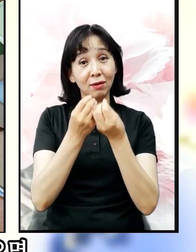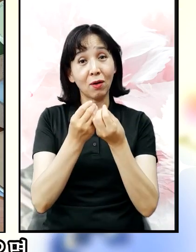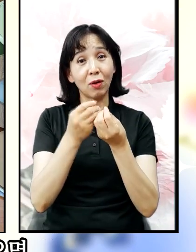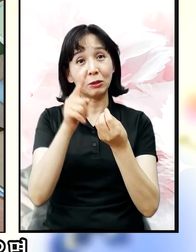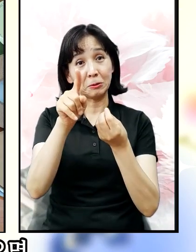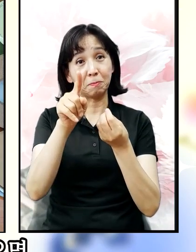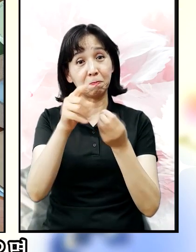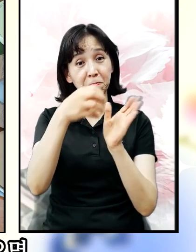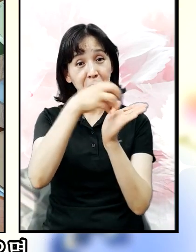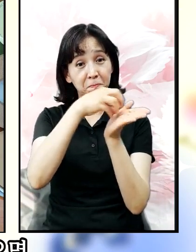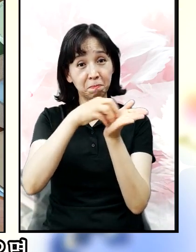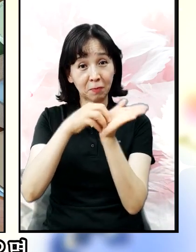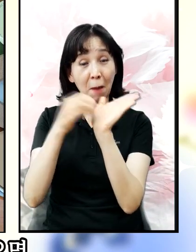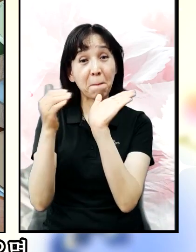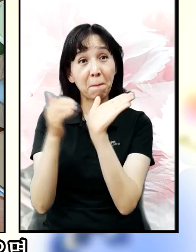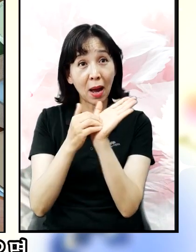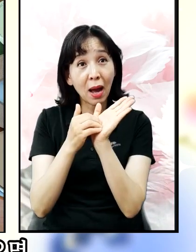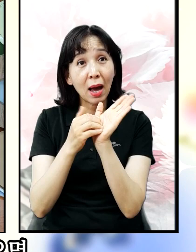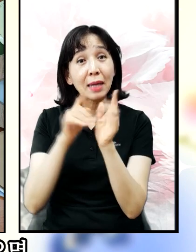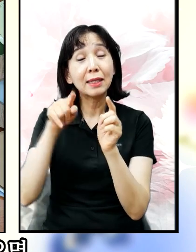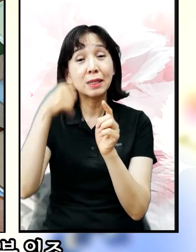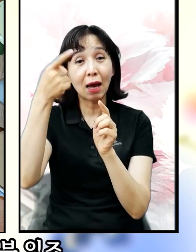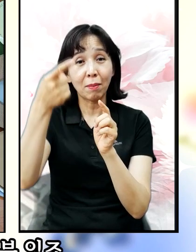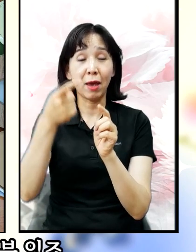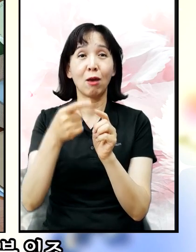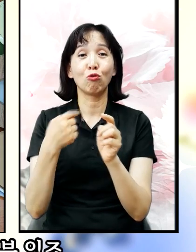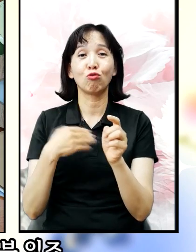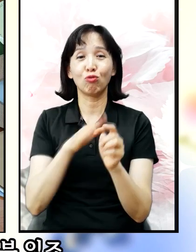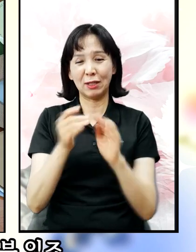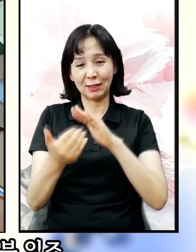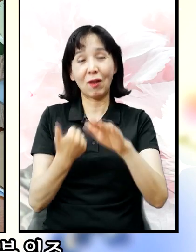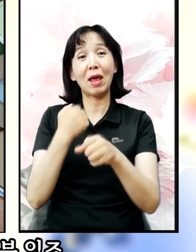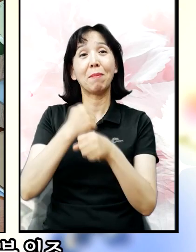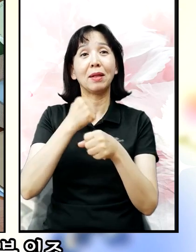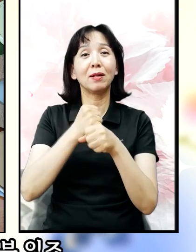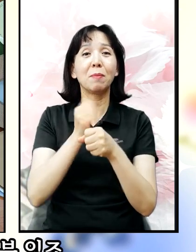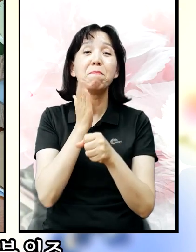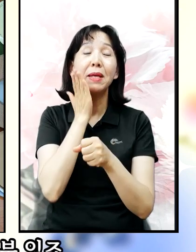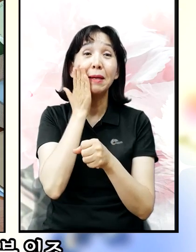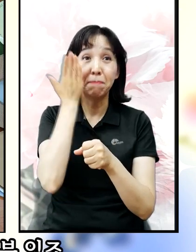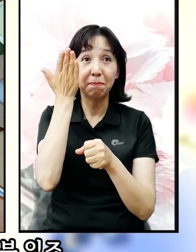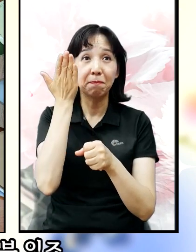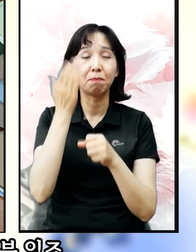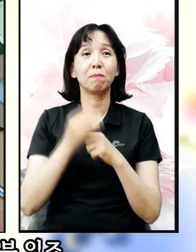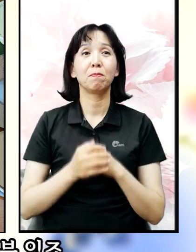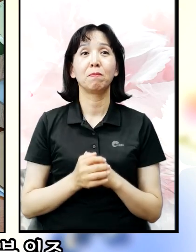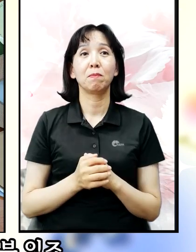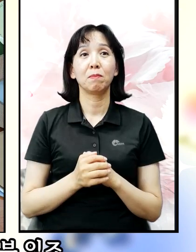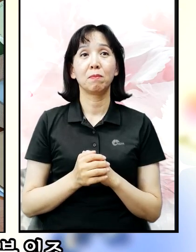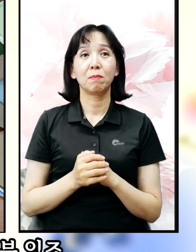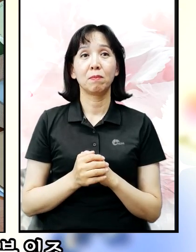예를 들어 이렇게 붙이셨으면은 우리가 아까 작업했던 꽃잎 부분 있죠?